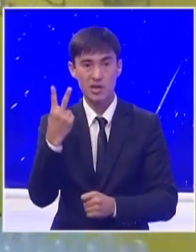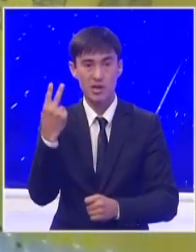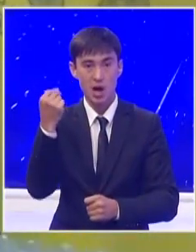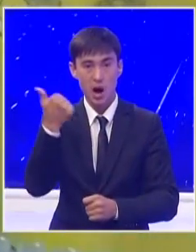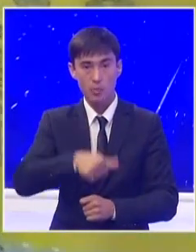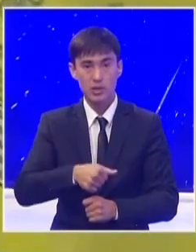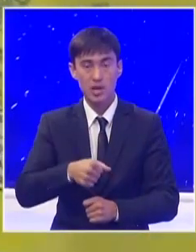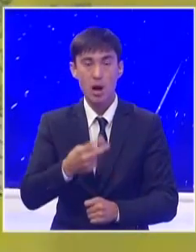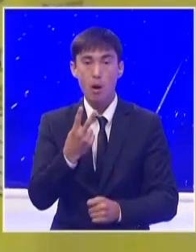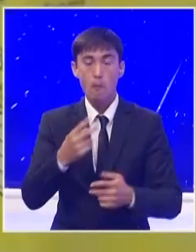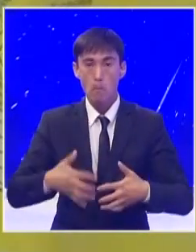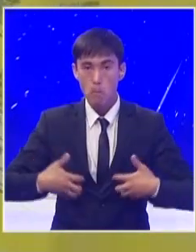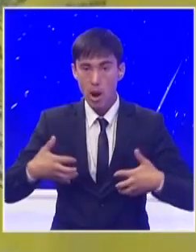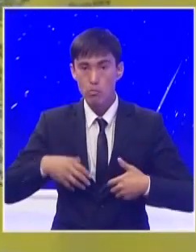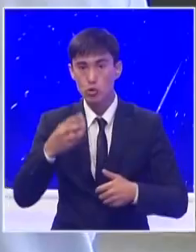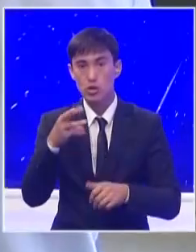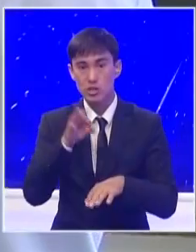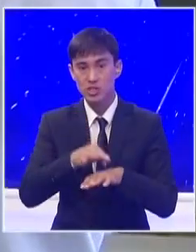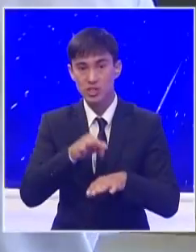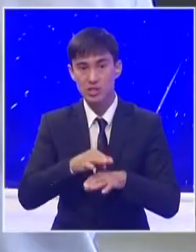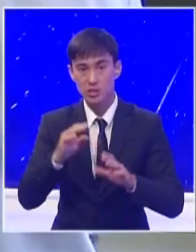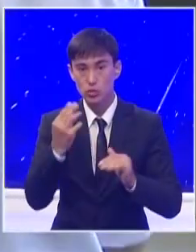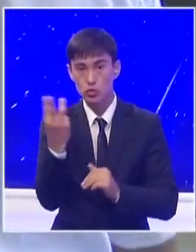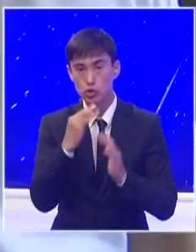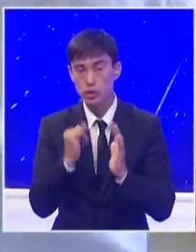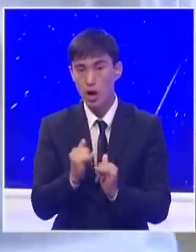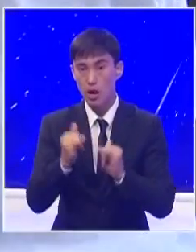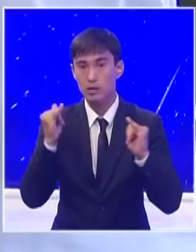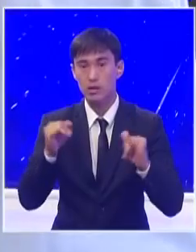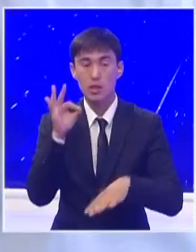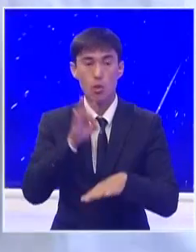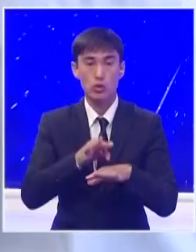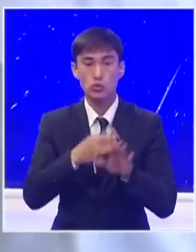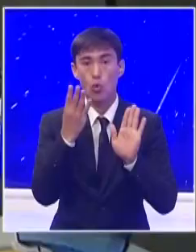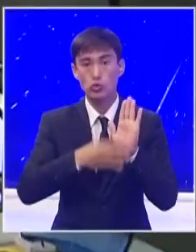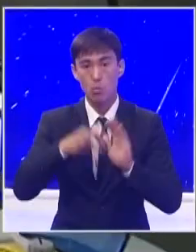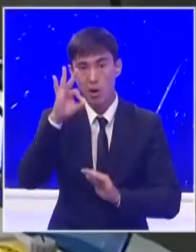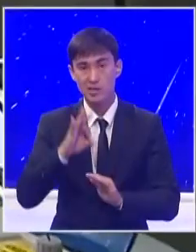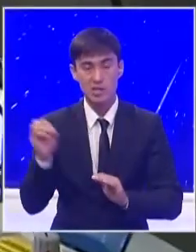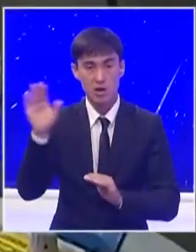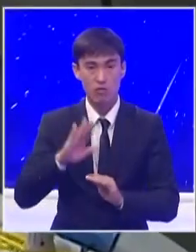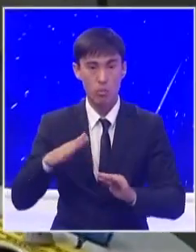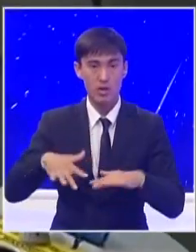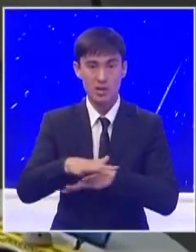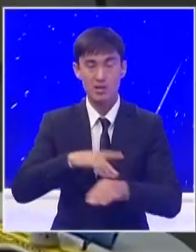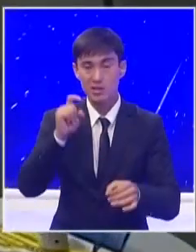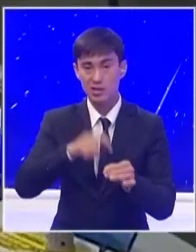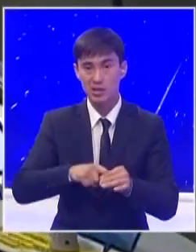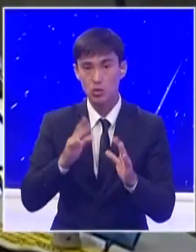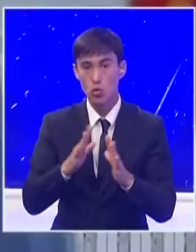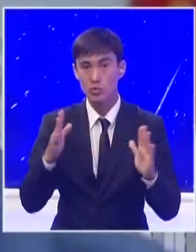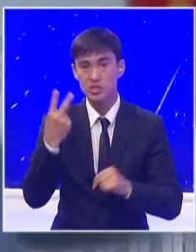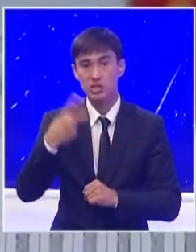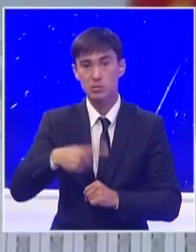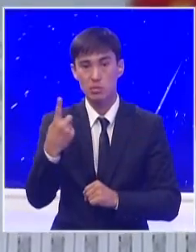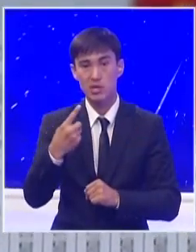шешегін жұқтырғандардың саны 3 есеге артқан. Мамандардың айтуынша, науқастардың 90% Еуропа елдерінде тіркелген. Көбінесе